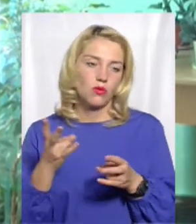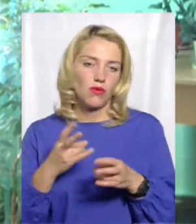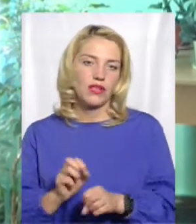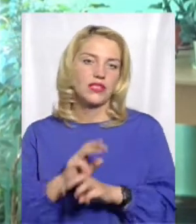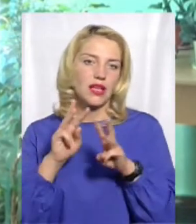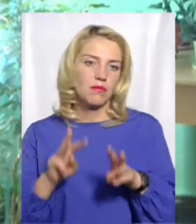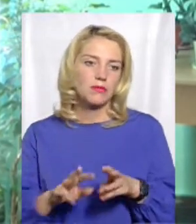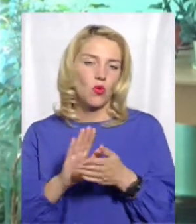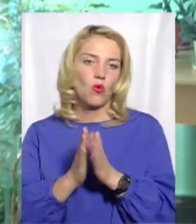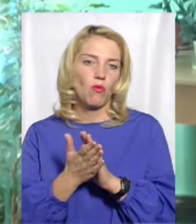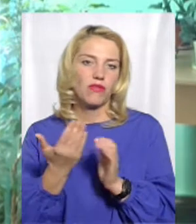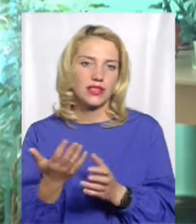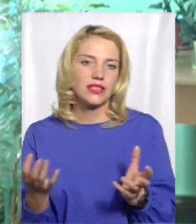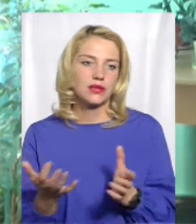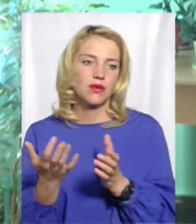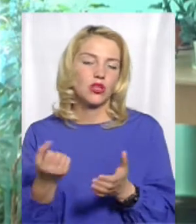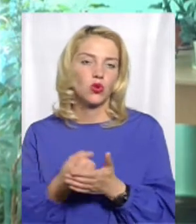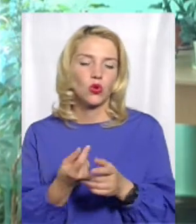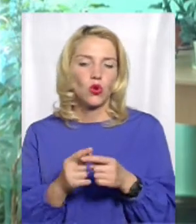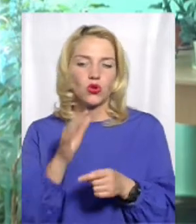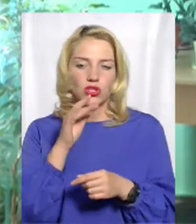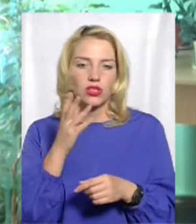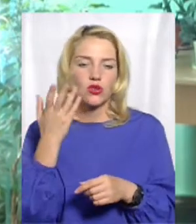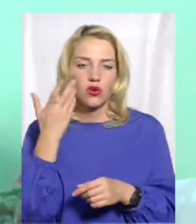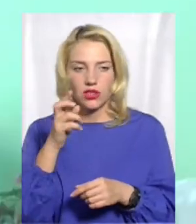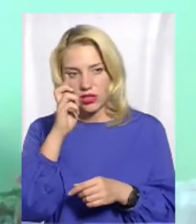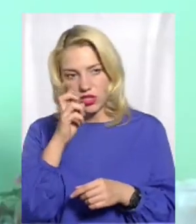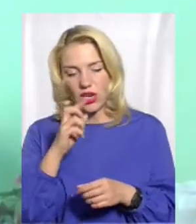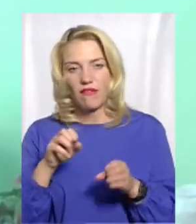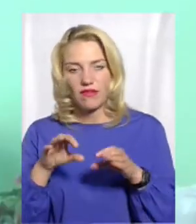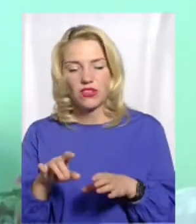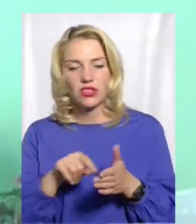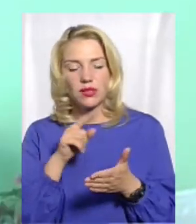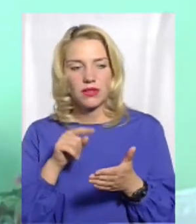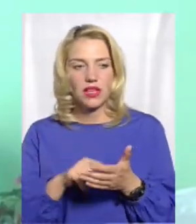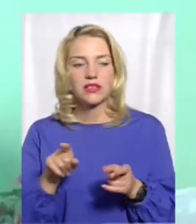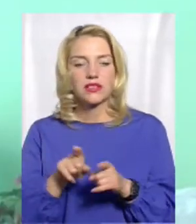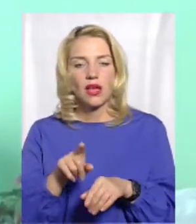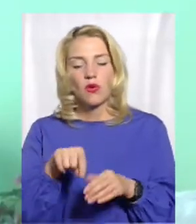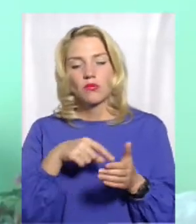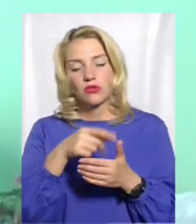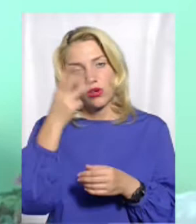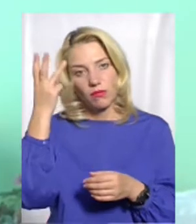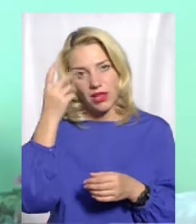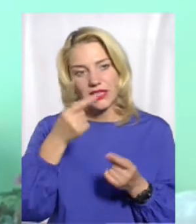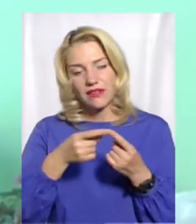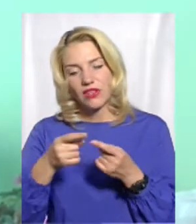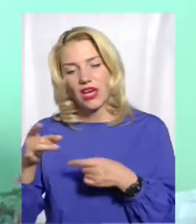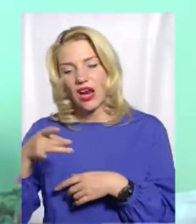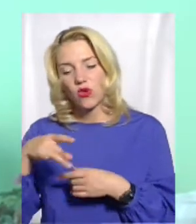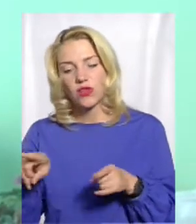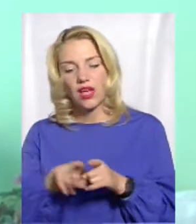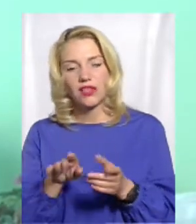умови їх зберігання до того часу, коли держава не вирішить це питання. Так само, як і місто Хмельницьке, так і в районах, от такі